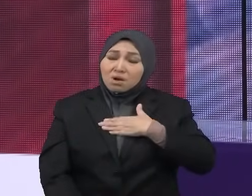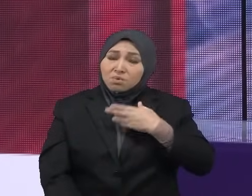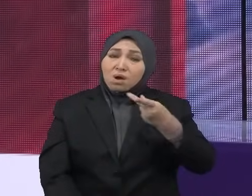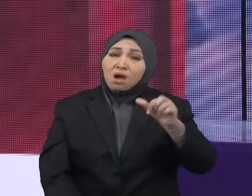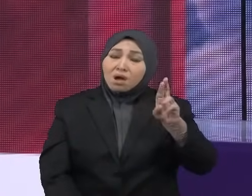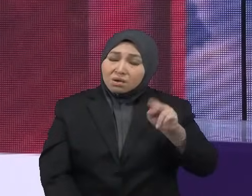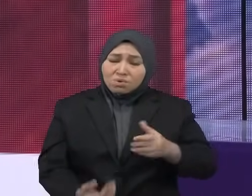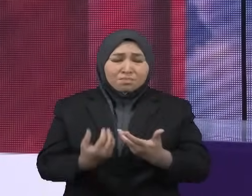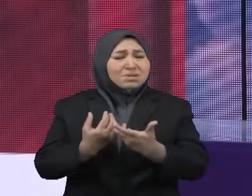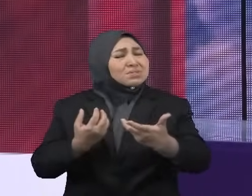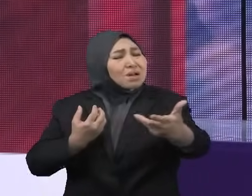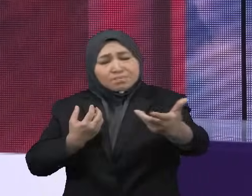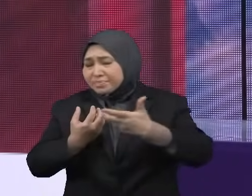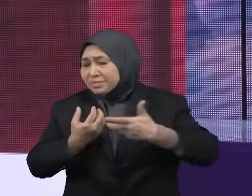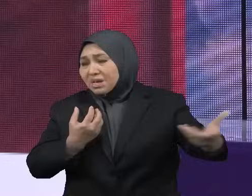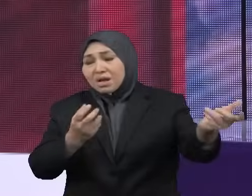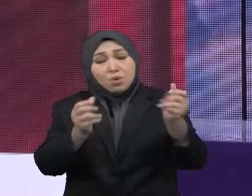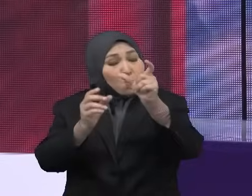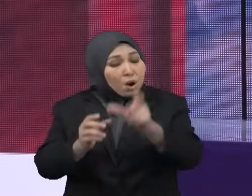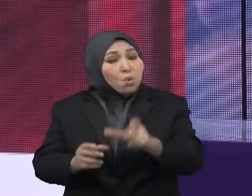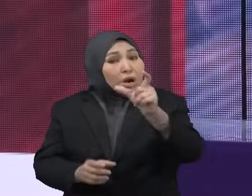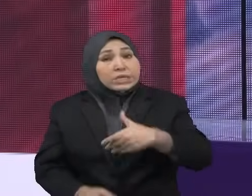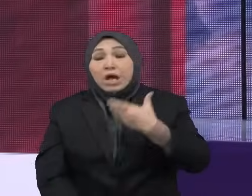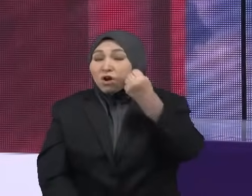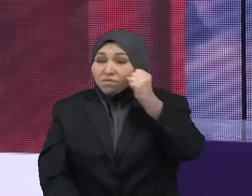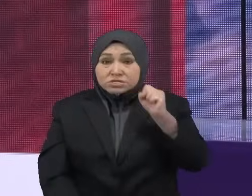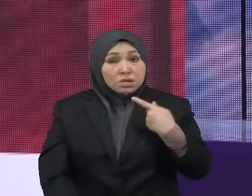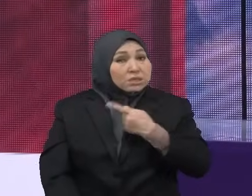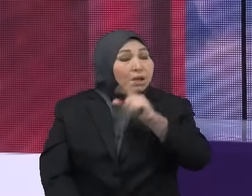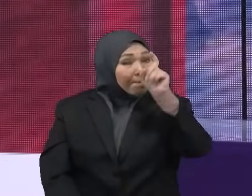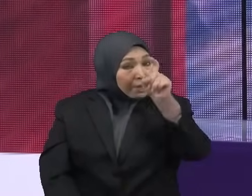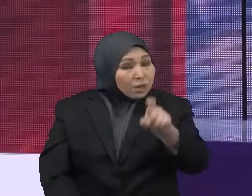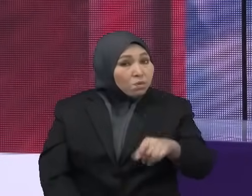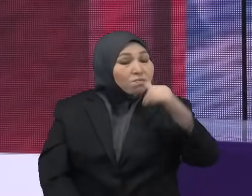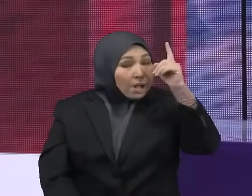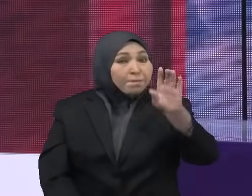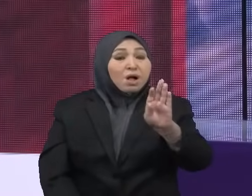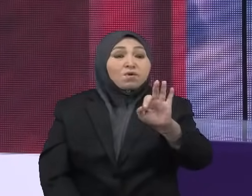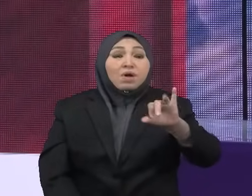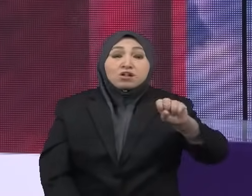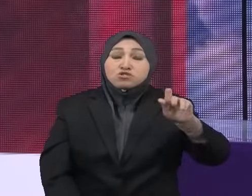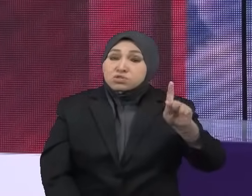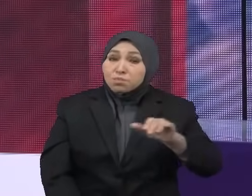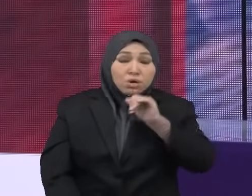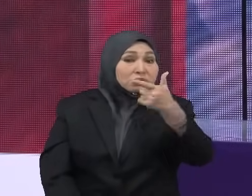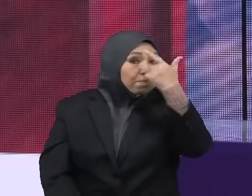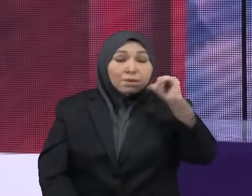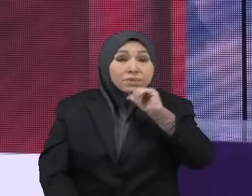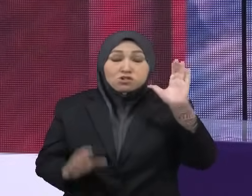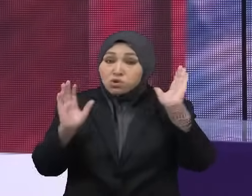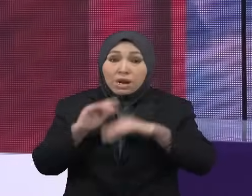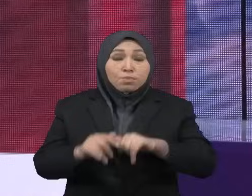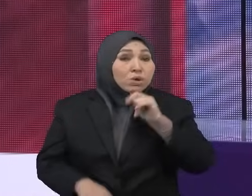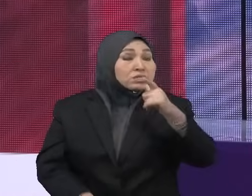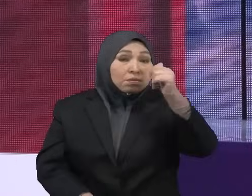pisahkanlah antara kami dengan orang-orang yang fasik. Perlu kita faham erti fasik di sini ialah apa? Bukan pasal tak solat, Ustaz, ya? Yeah. Bukan kerana mereka